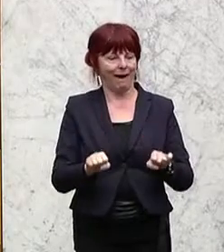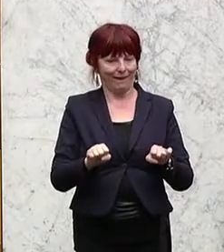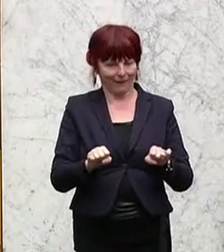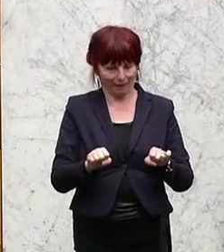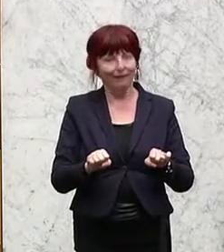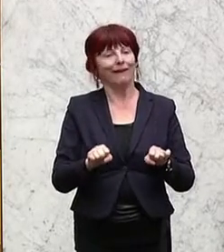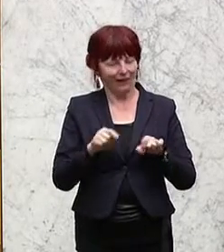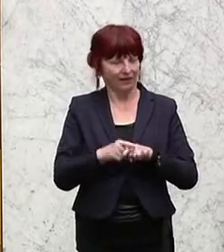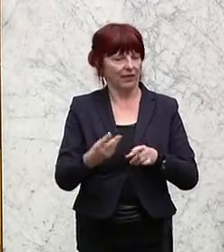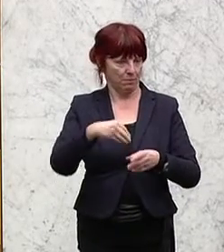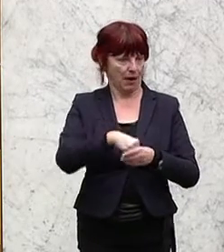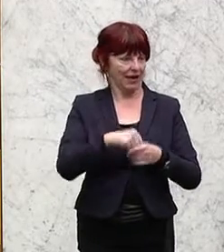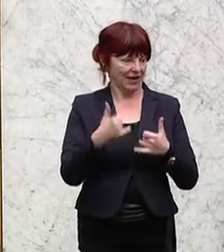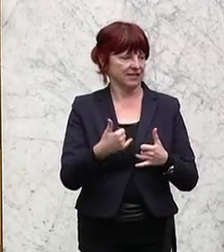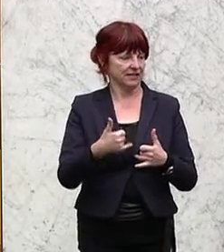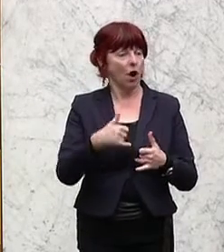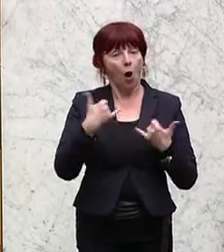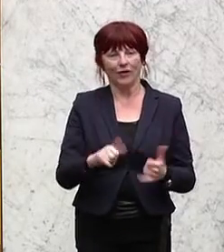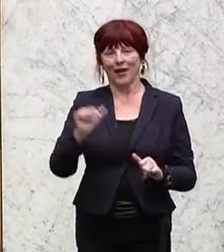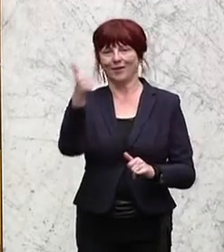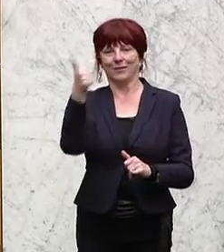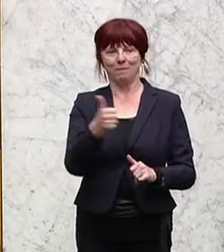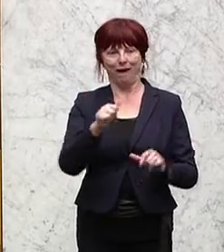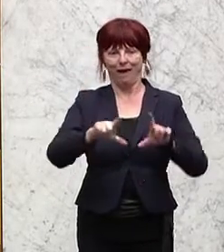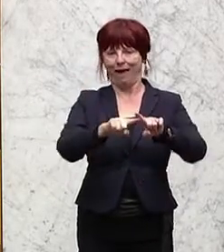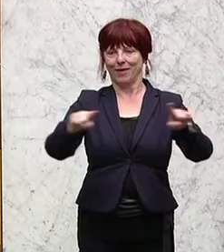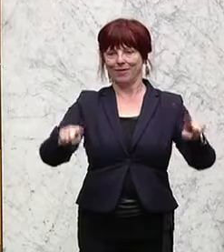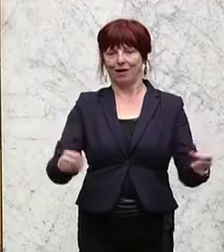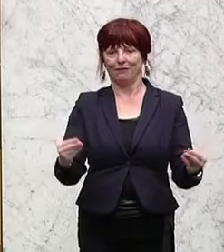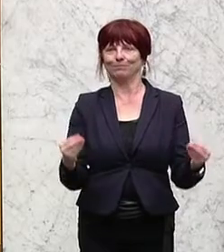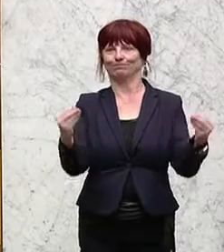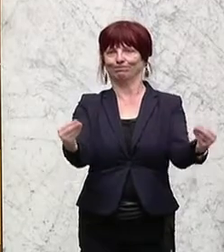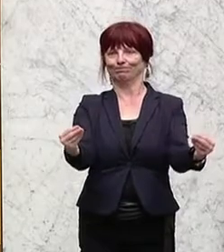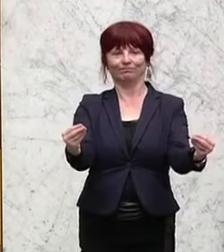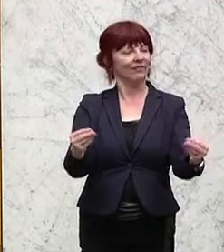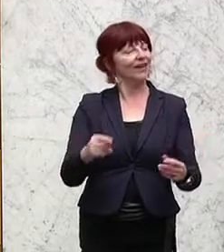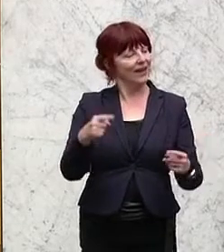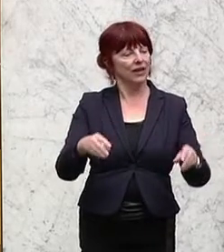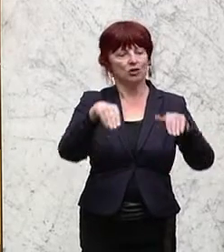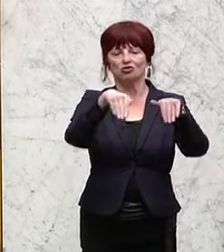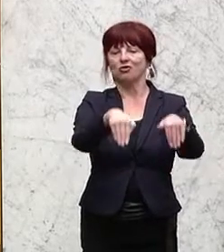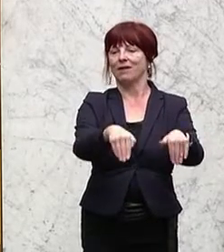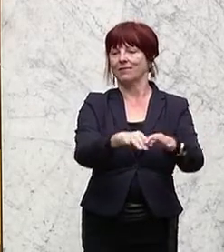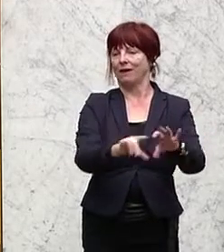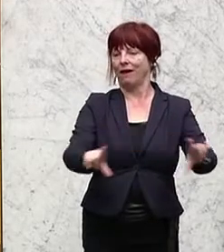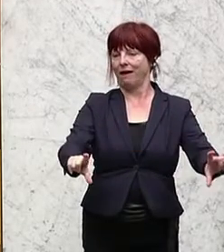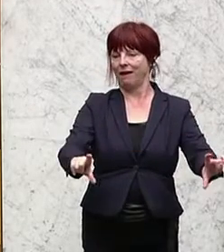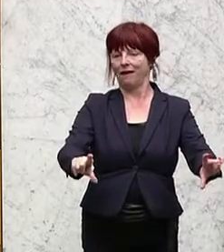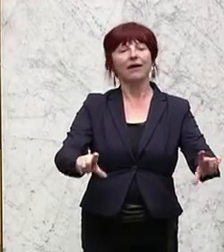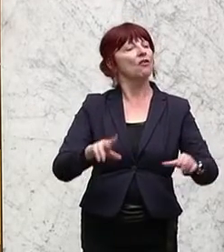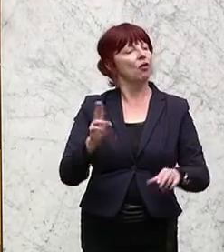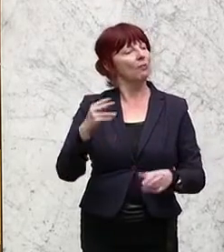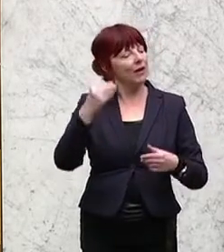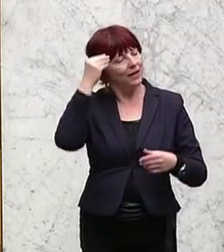Tafel. Aber ich stelle das heute hierher, weil ich ganz einfach glaube, dass es